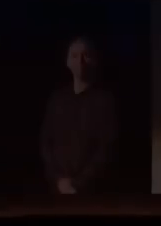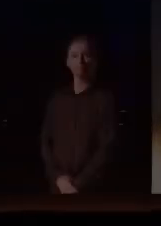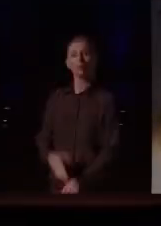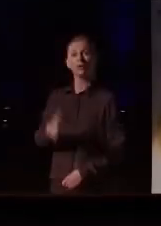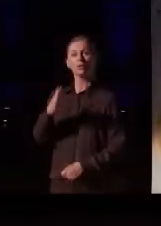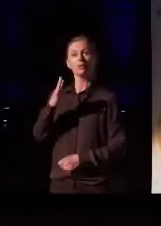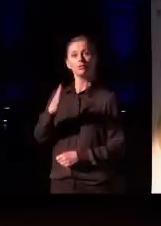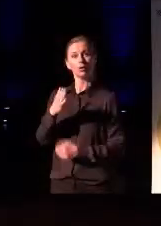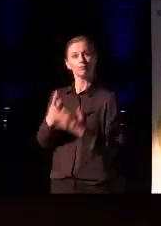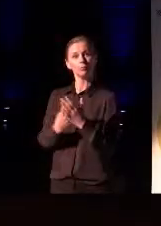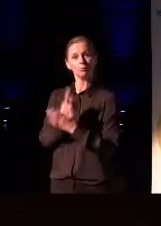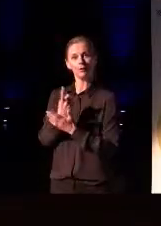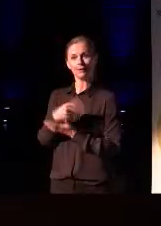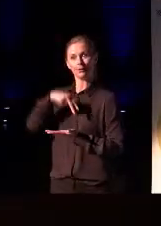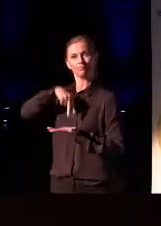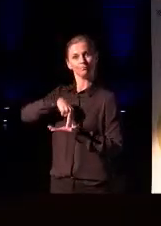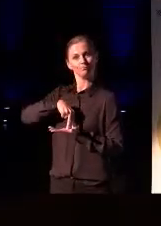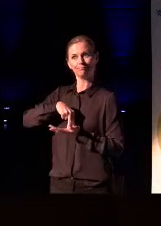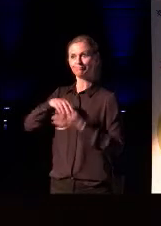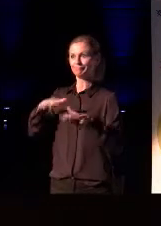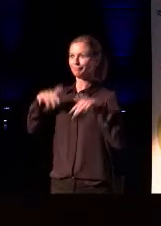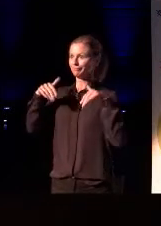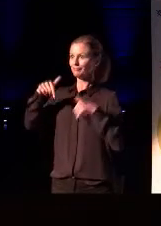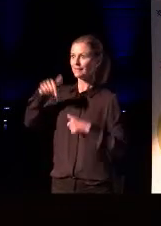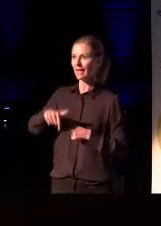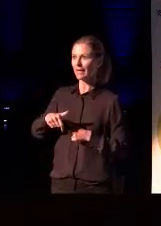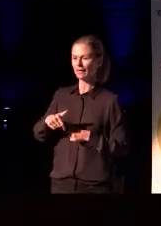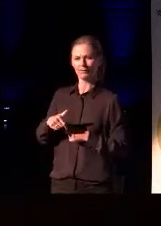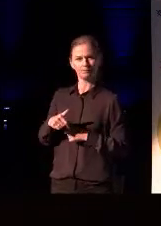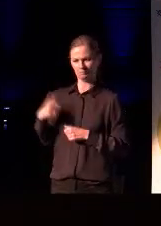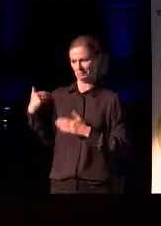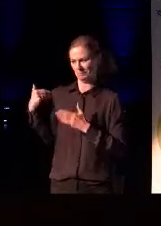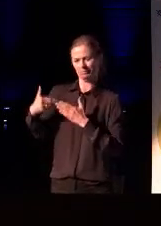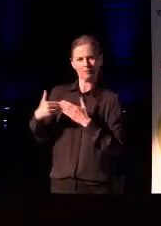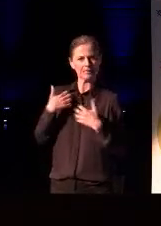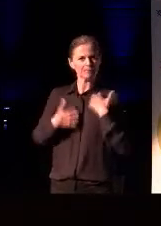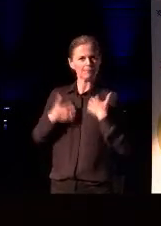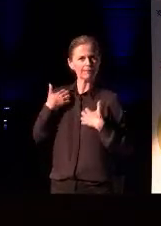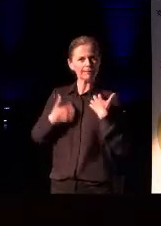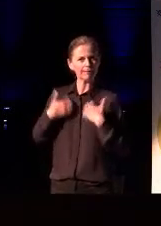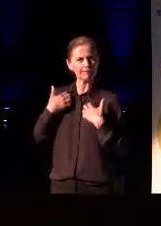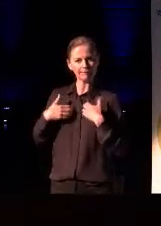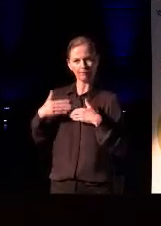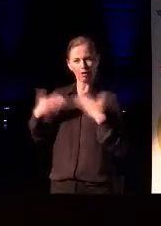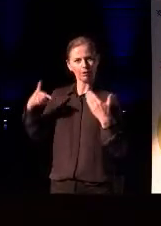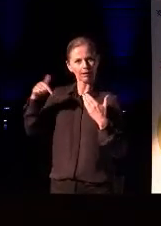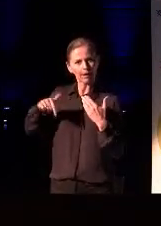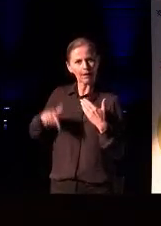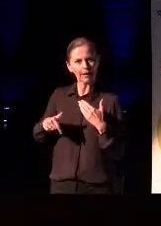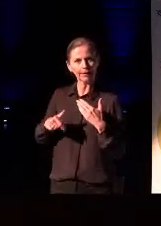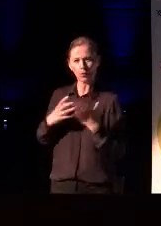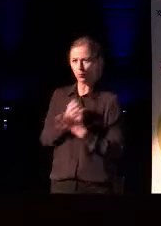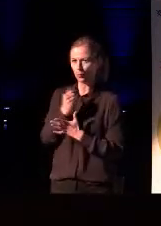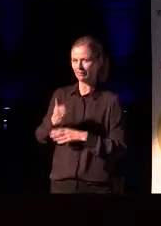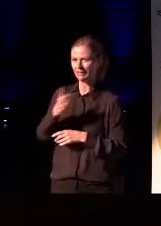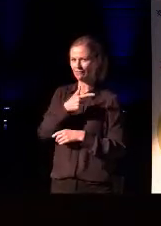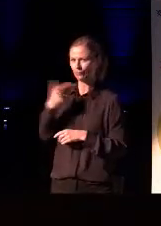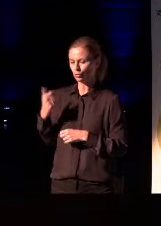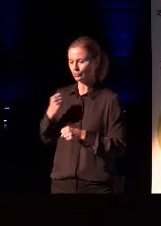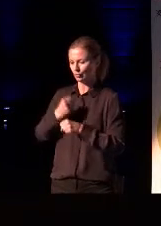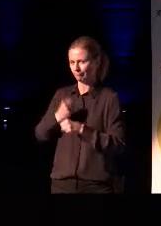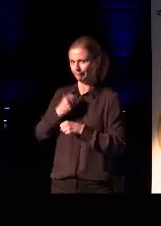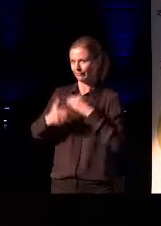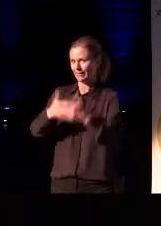Takk for anledningen til å stå på scenen foran dere. Det har vært to veldig spennende dager som kommer til å bli viktige for oss I det arbeidet vi kommer til å